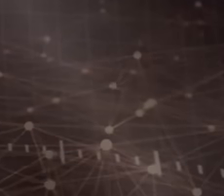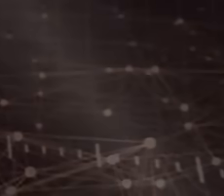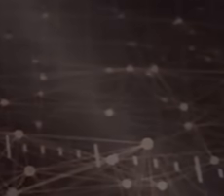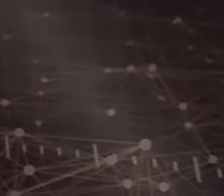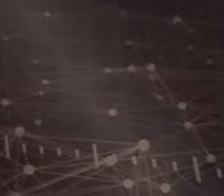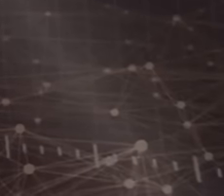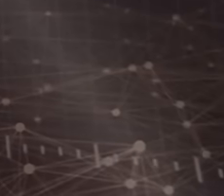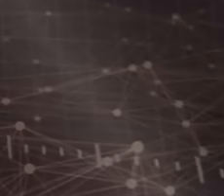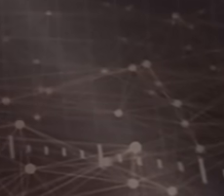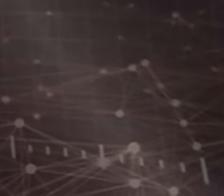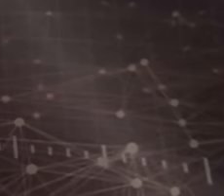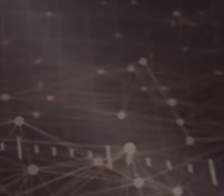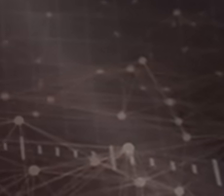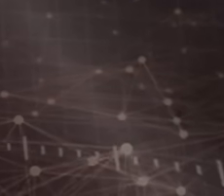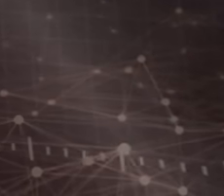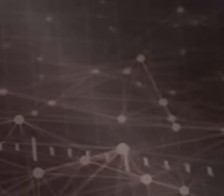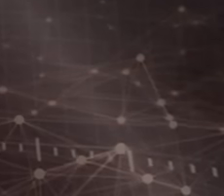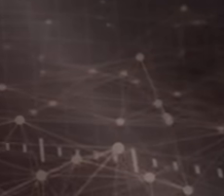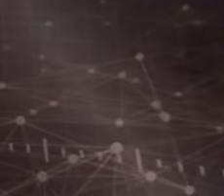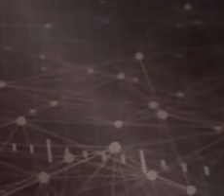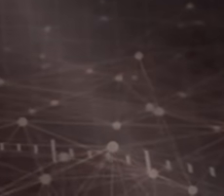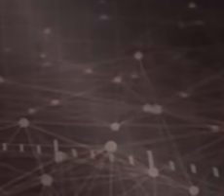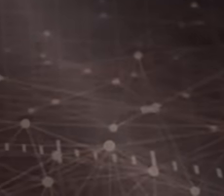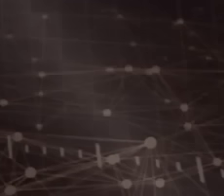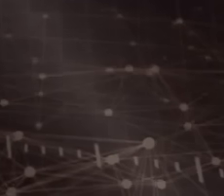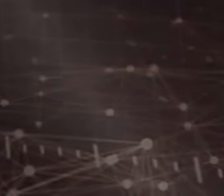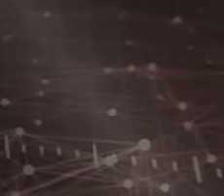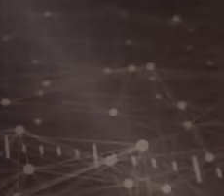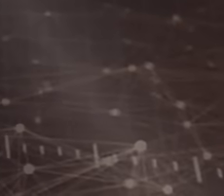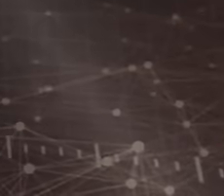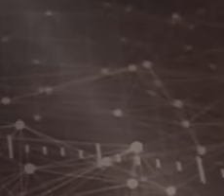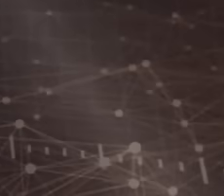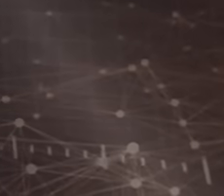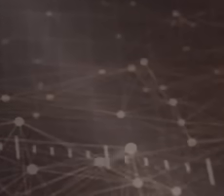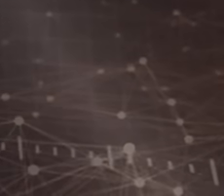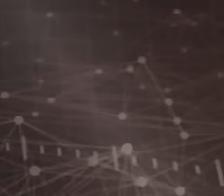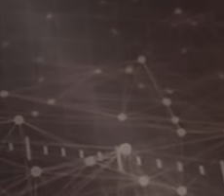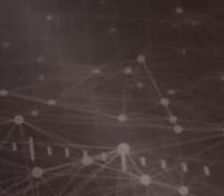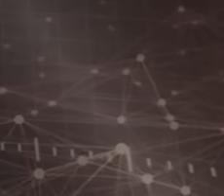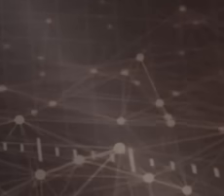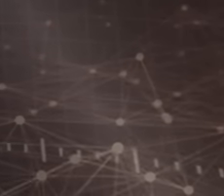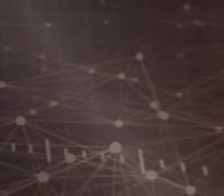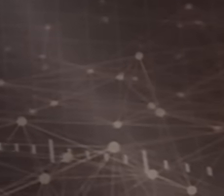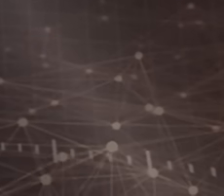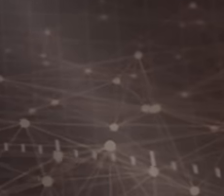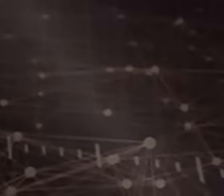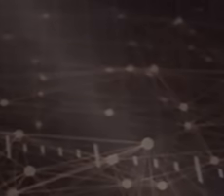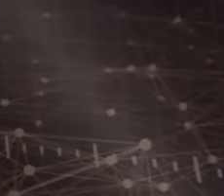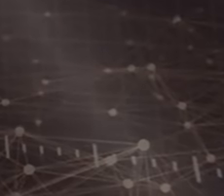talagang pinagsasabihan ko sa, kumbaga, winawarningan ko, sir, ko sabi ko sa ato, ganito ako magalit,